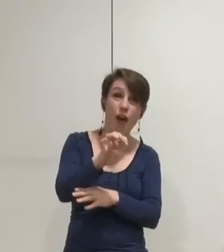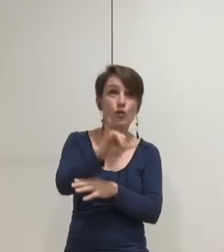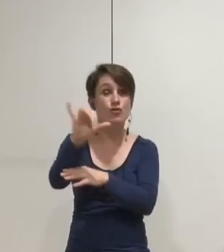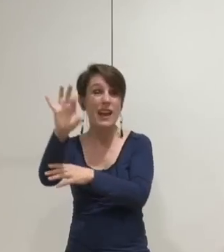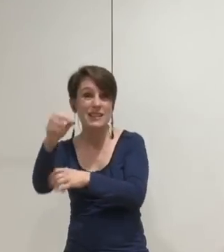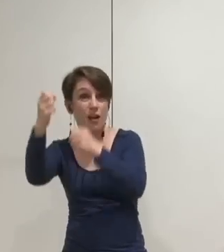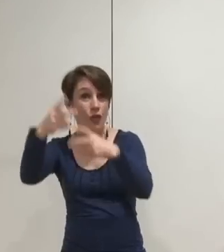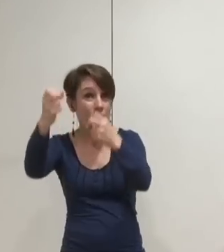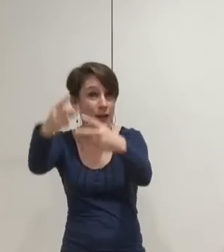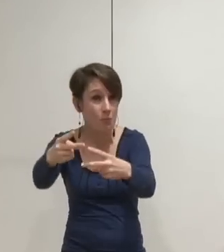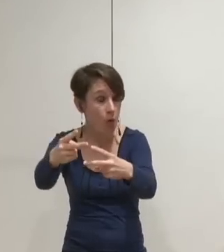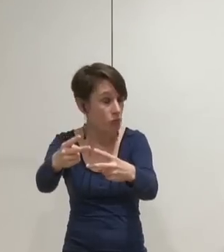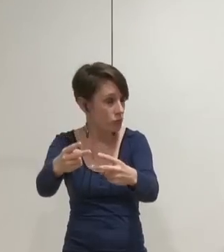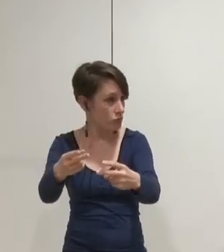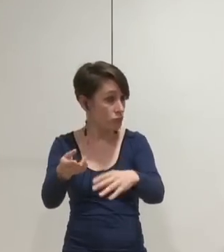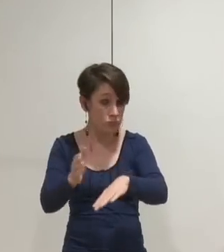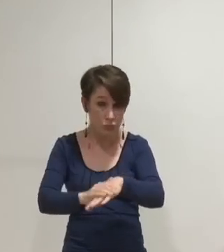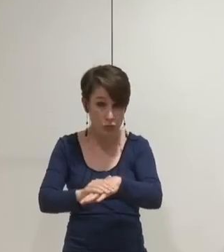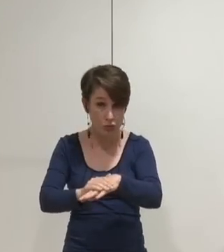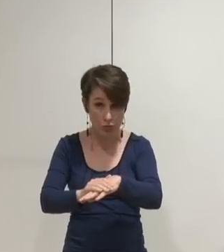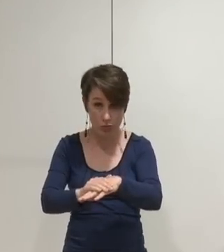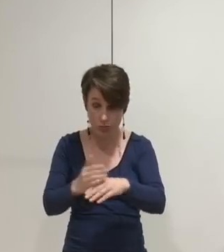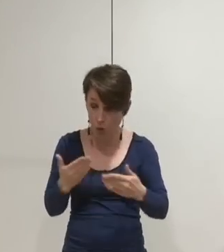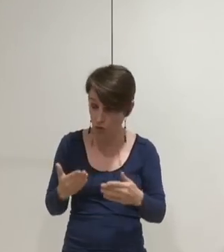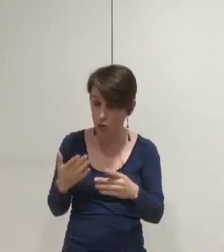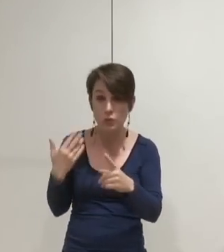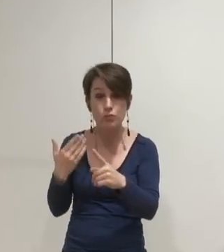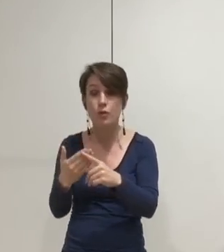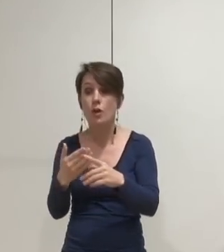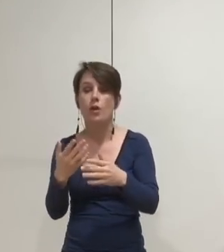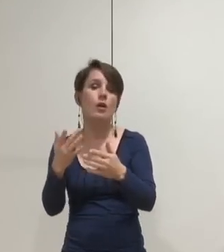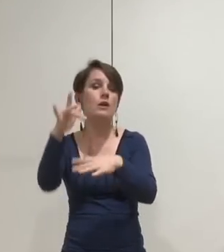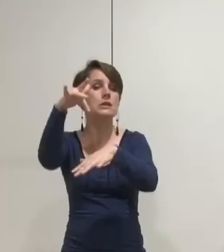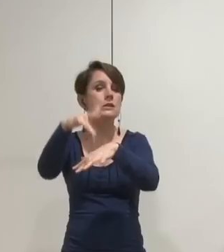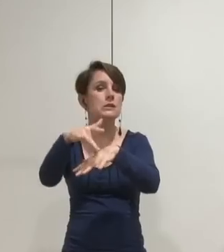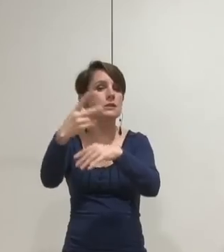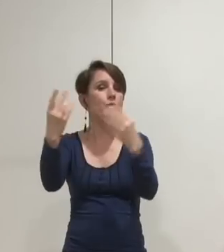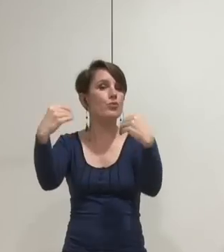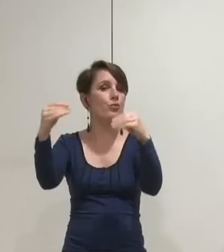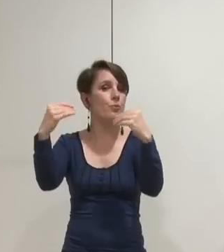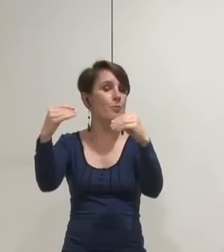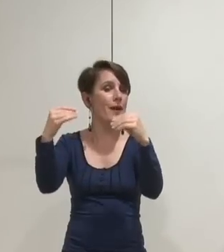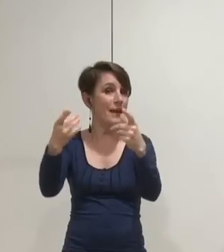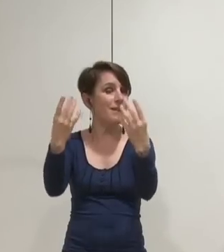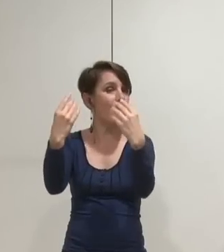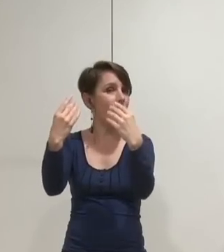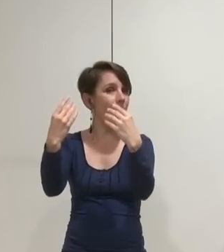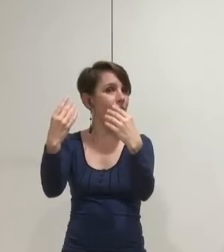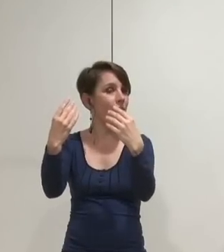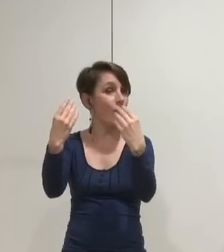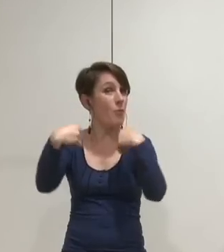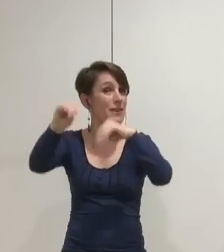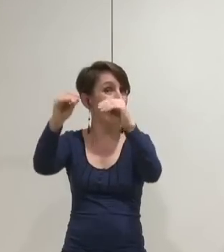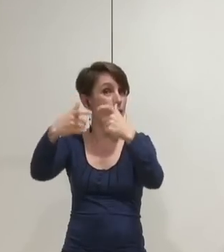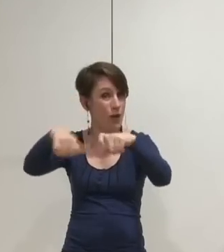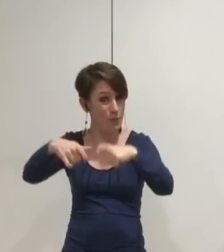manifestations et aujourd'hui si on consulte le le site d'un mag un bien connu à Grenoble qui commercialise les spectacles on peut s'apercevoir